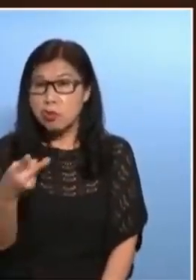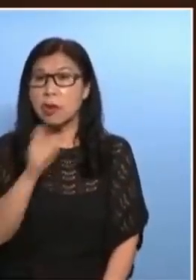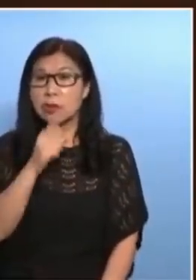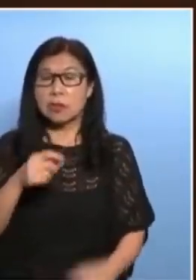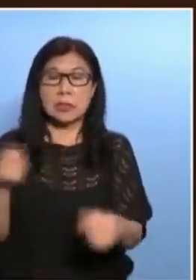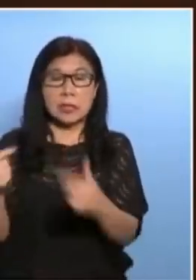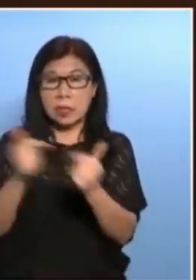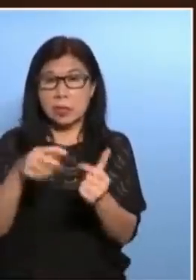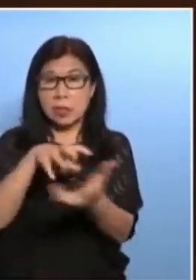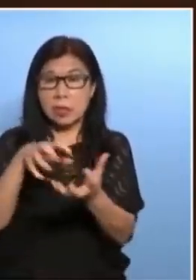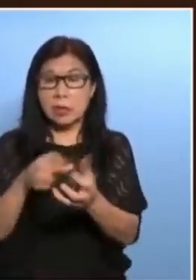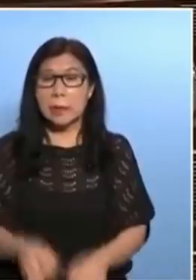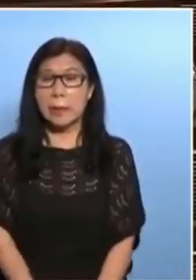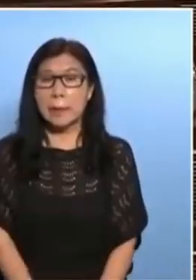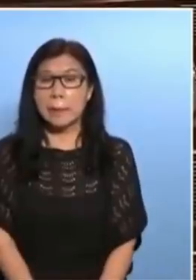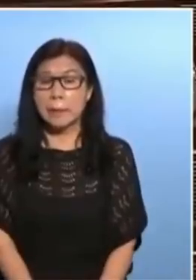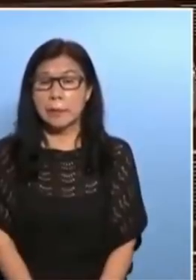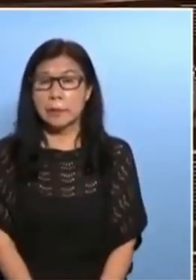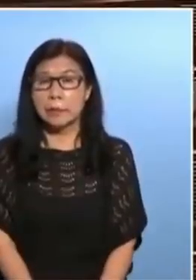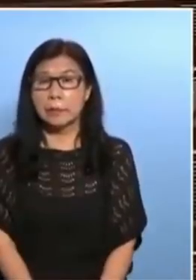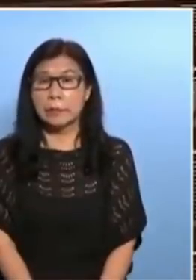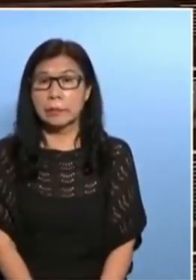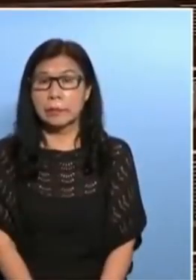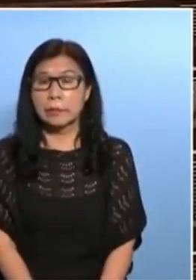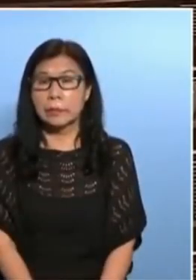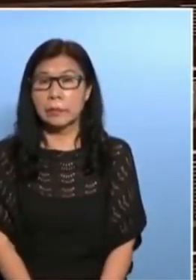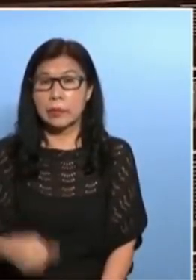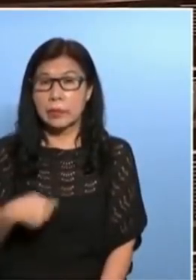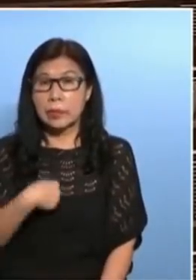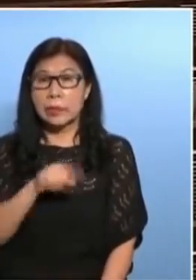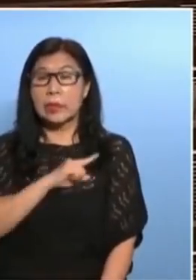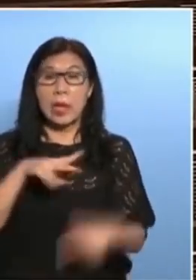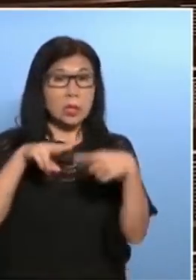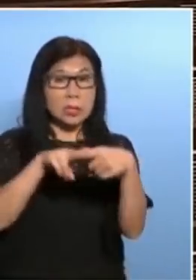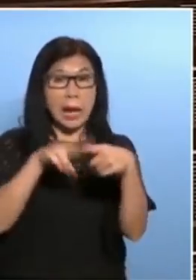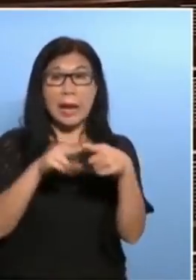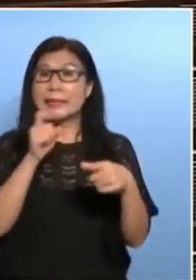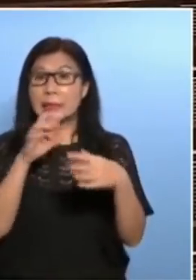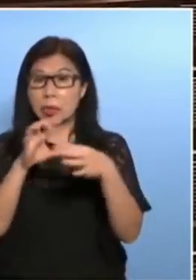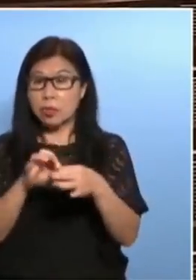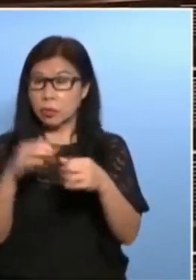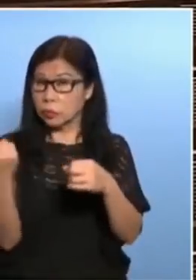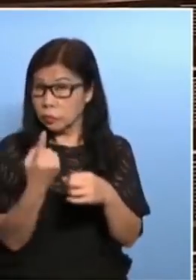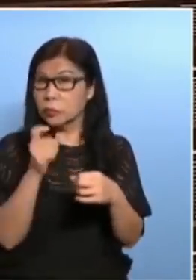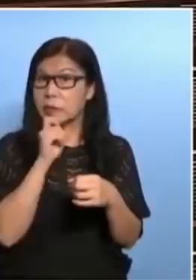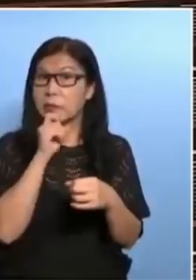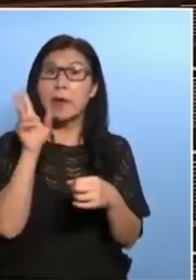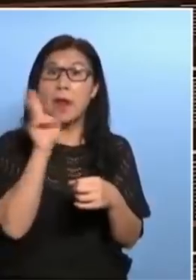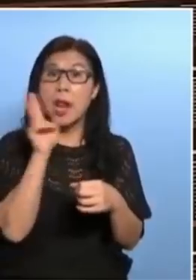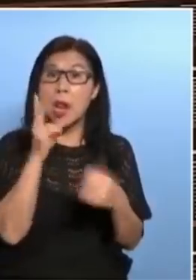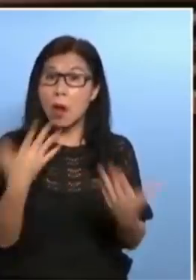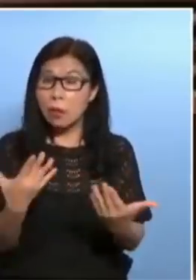糾纏喺度。楊岳橋議員， 你 要咁講啊？我只係引述呢一個唯一個例